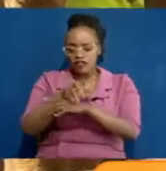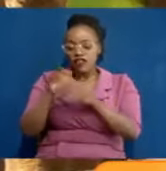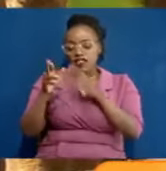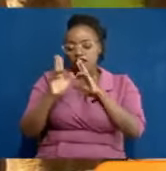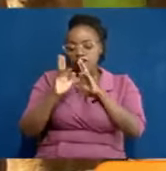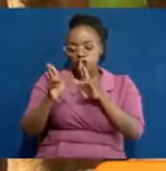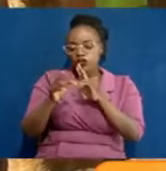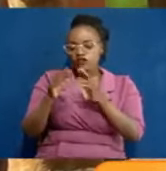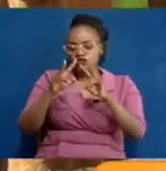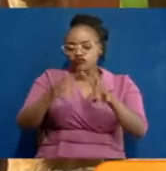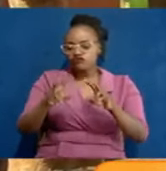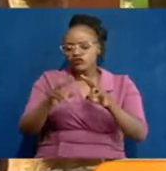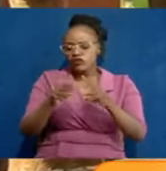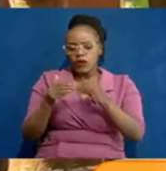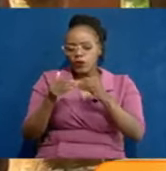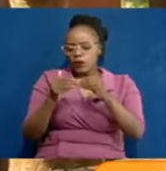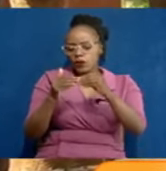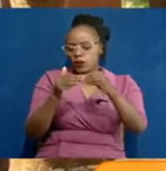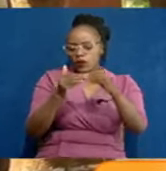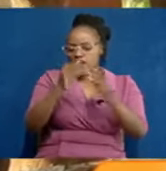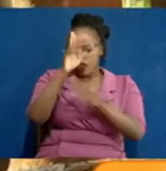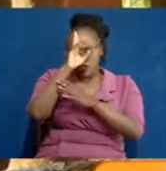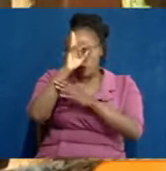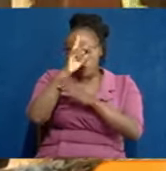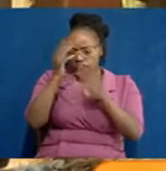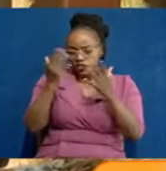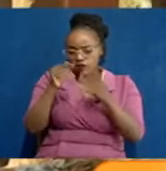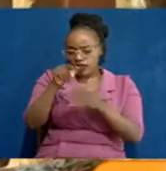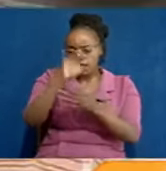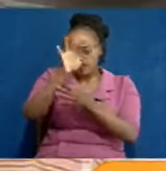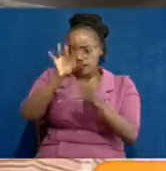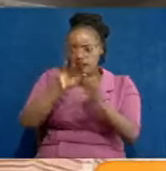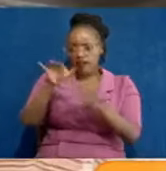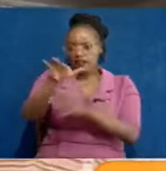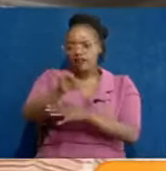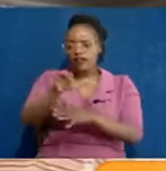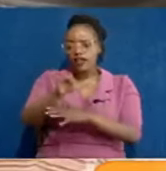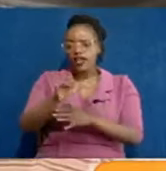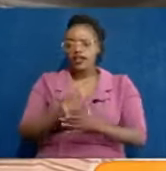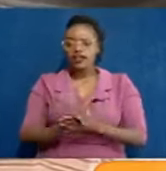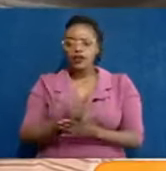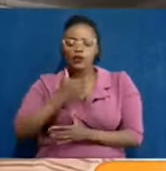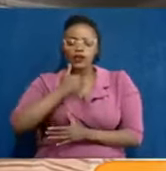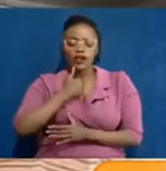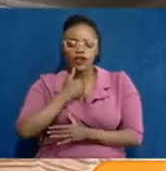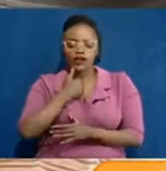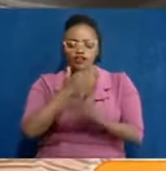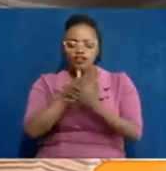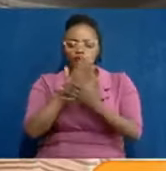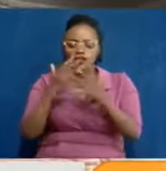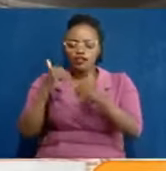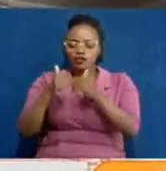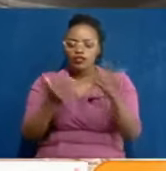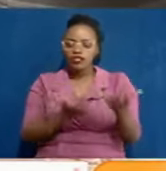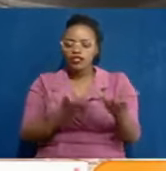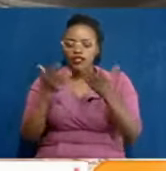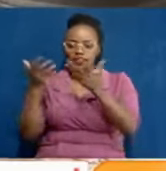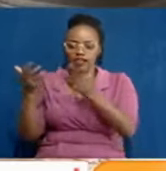ripoti ya uchunguzi ikiwaelekeza maafisa wa usalama hadi eneo hili. Na kuna vitu ambavyo walienda